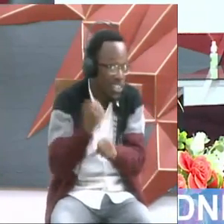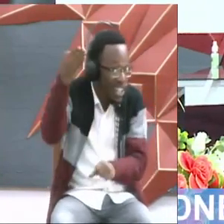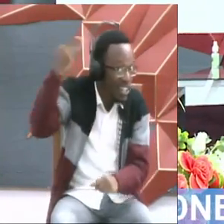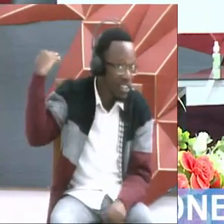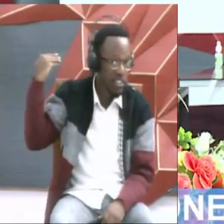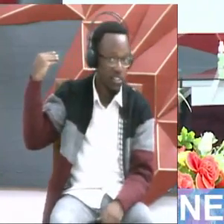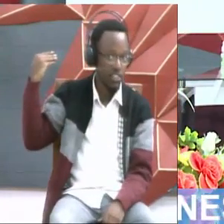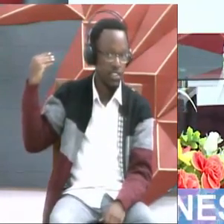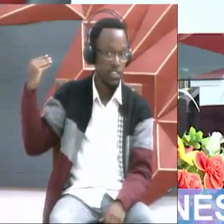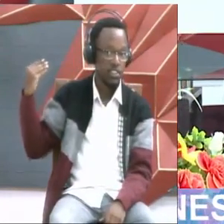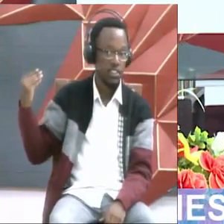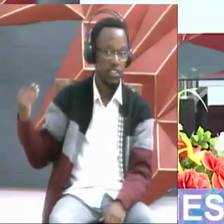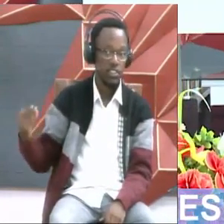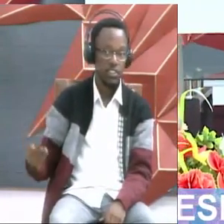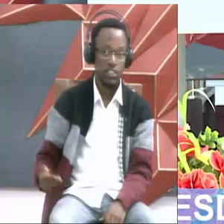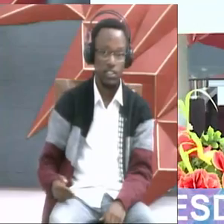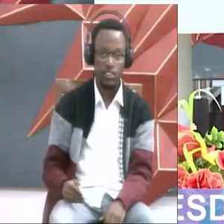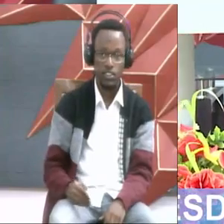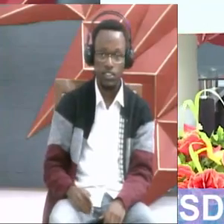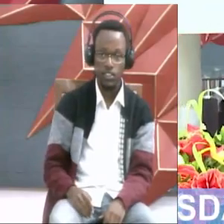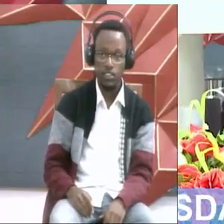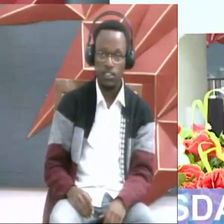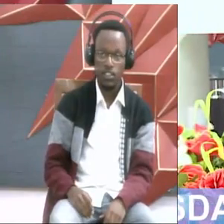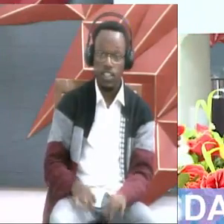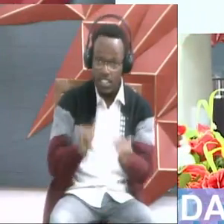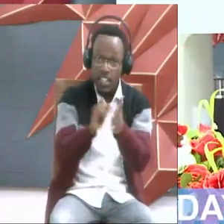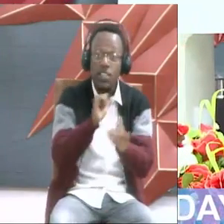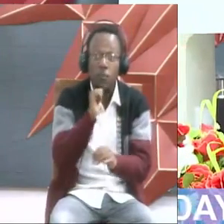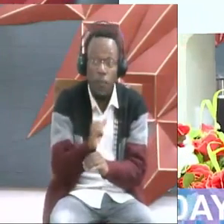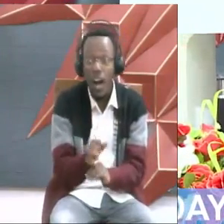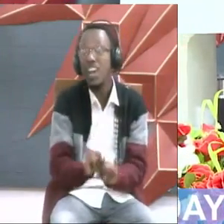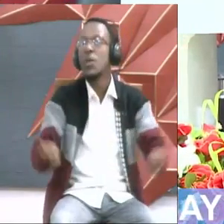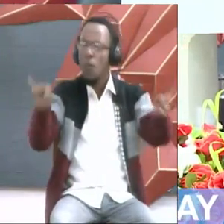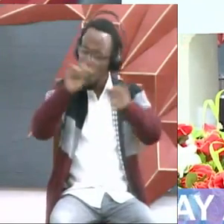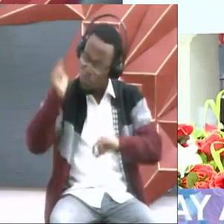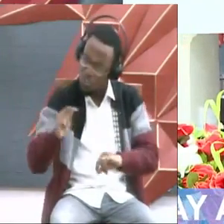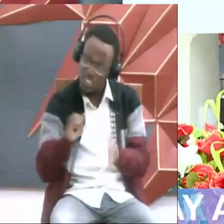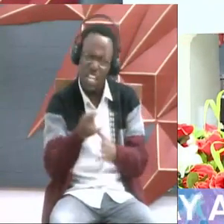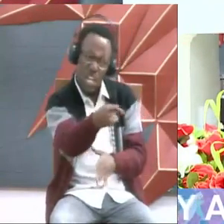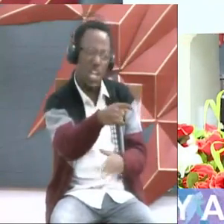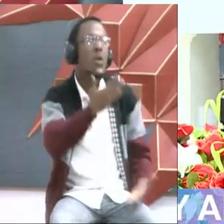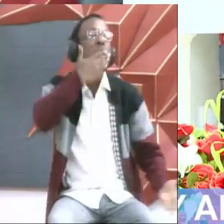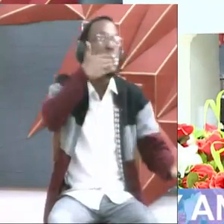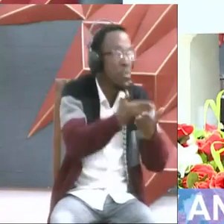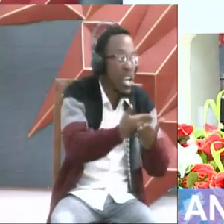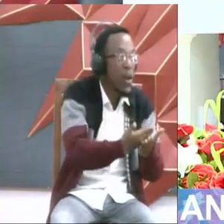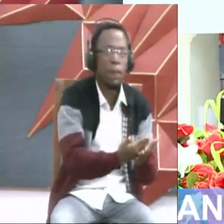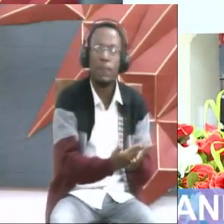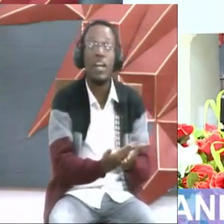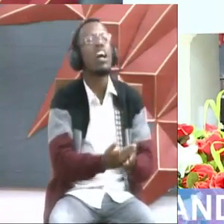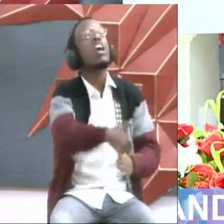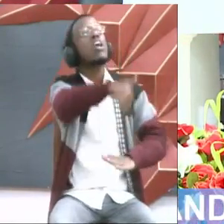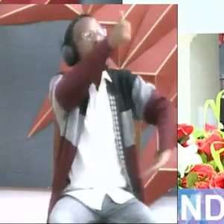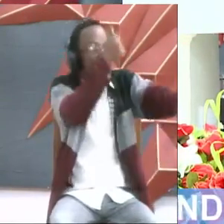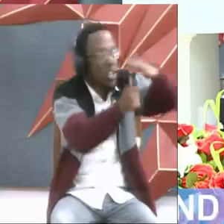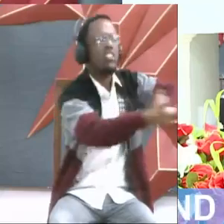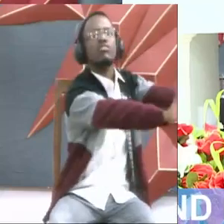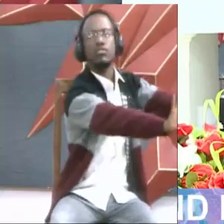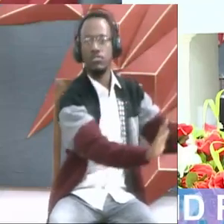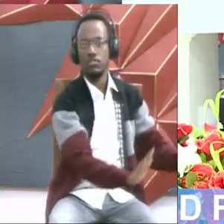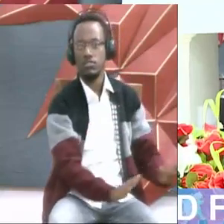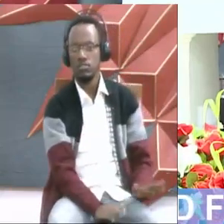mwakoze ntibyari bikwiriye ahubwo ko uwo muntu ibyiwe tutanabimenya ntibikwiye